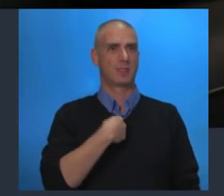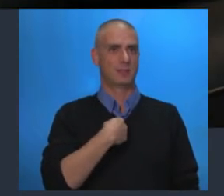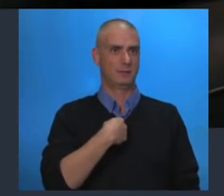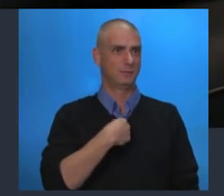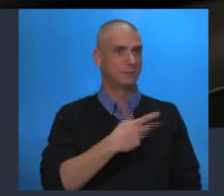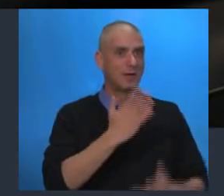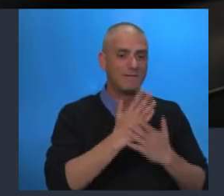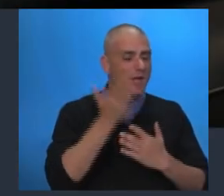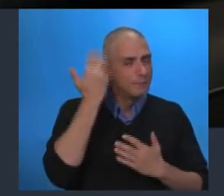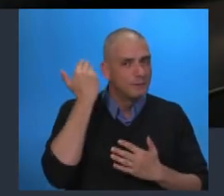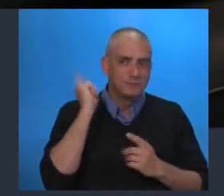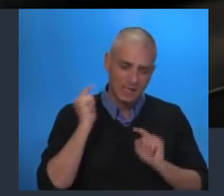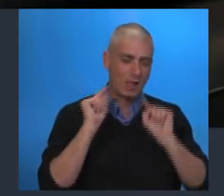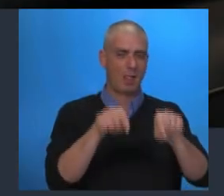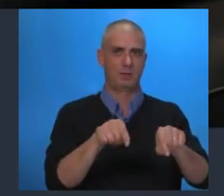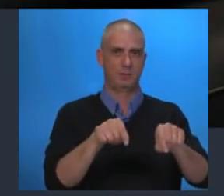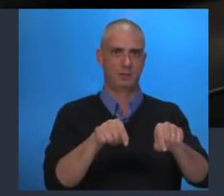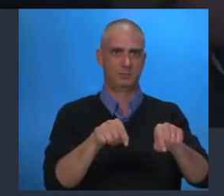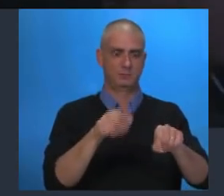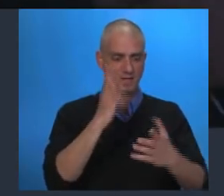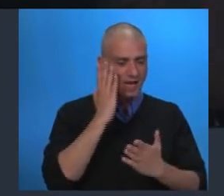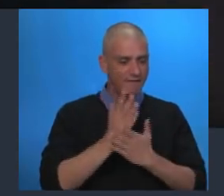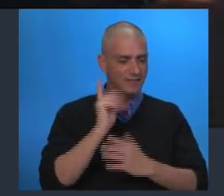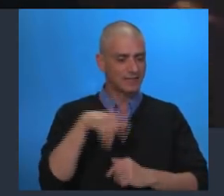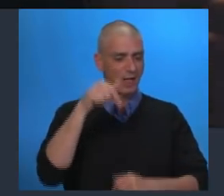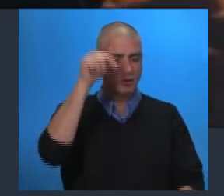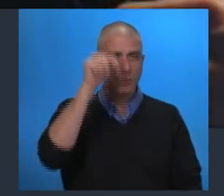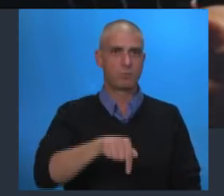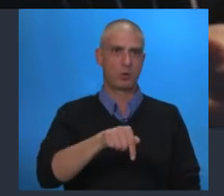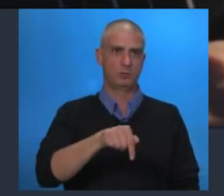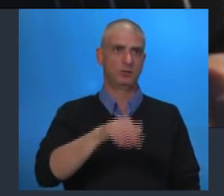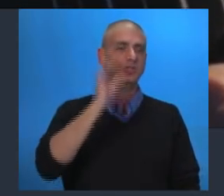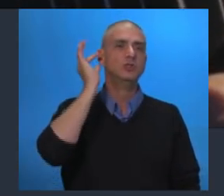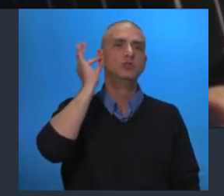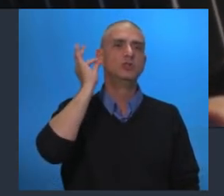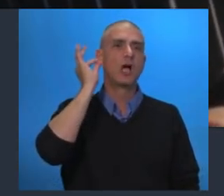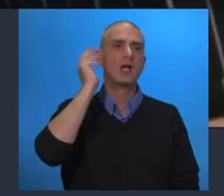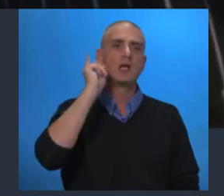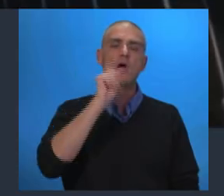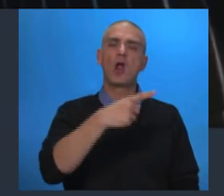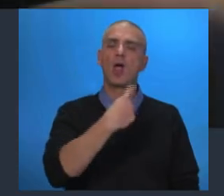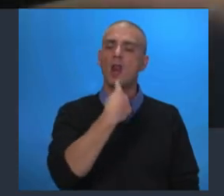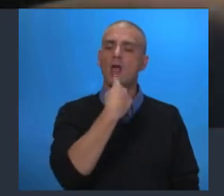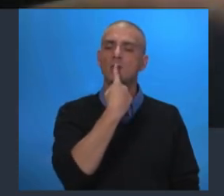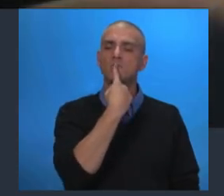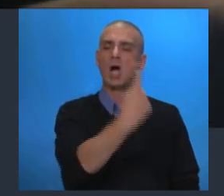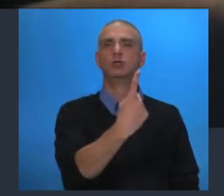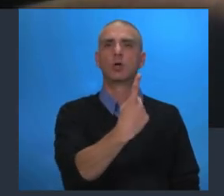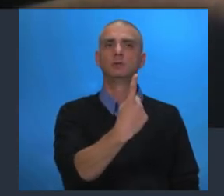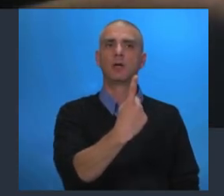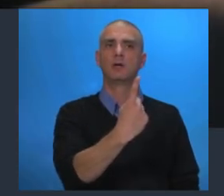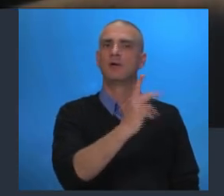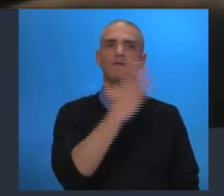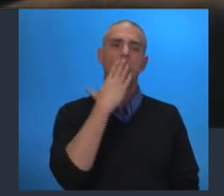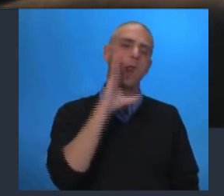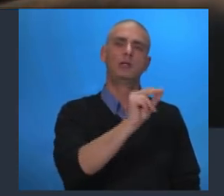כבר לצאת ולהגיע. זה דבר צריך להיות כאן. שאישה היום יכולה להגיד כל מה שהיא רוצה ולא